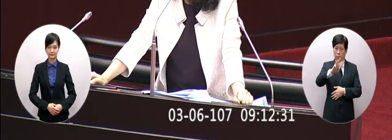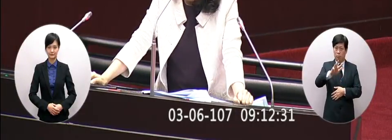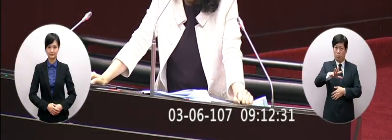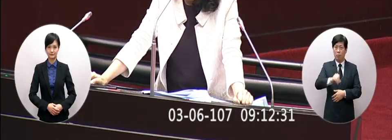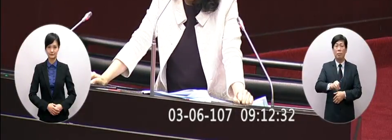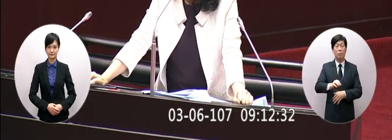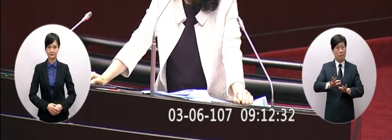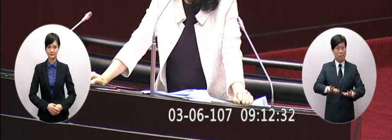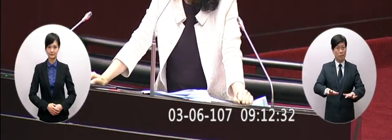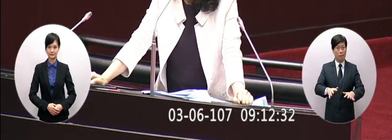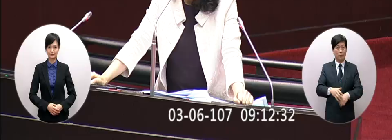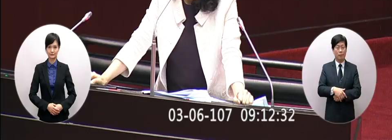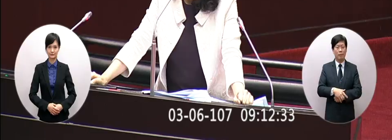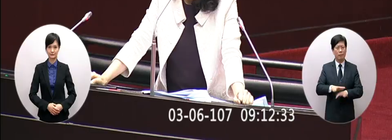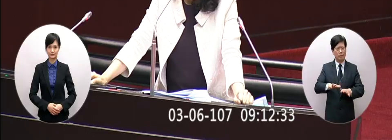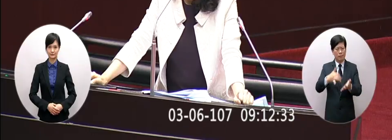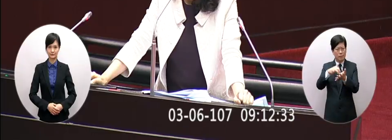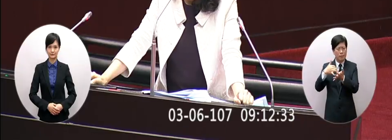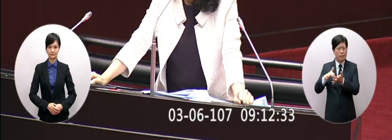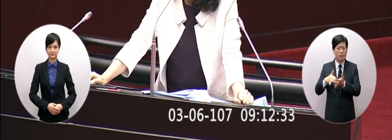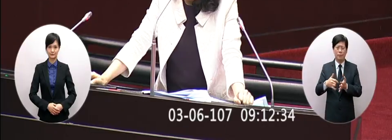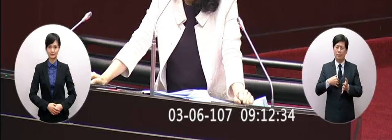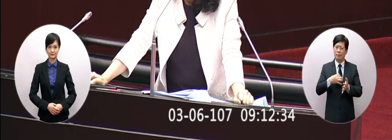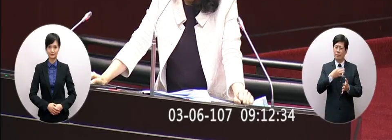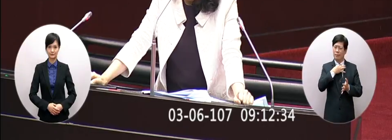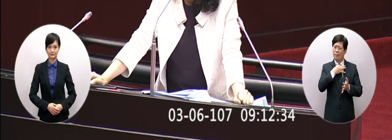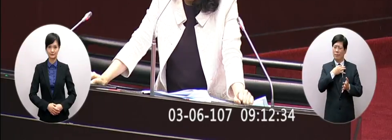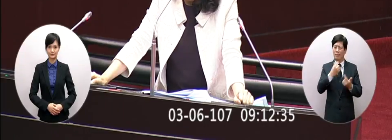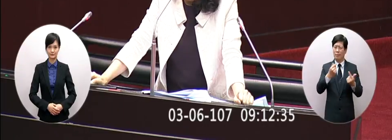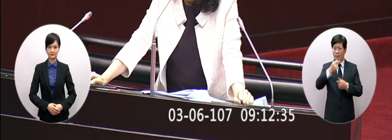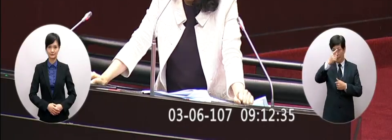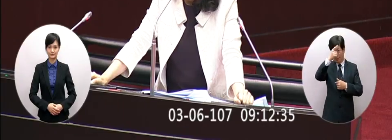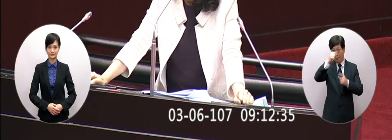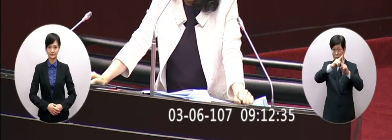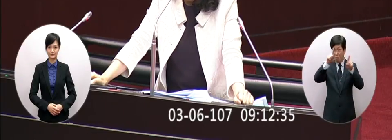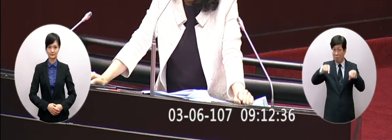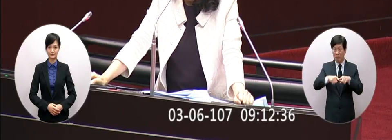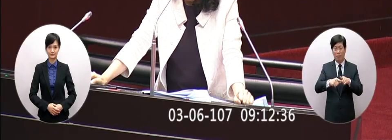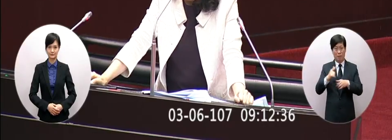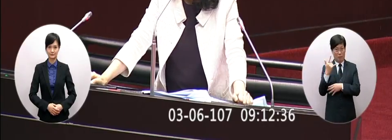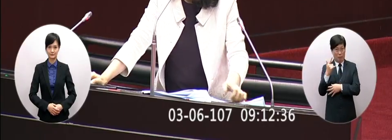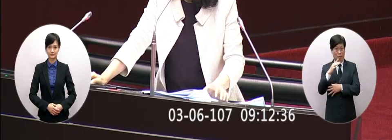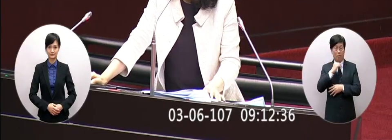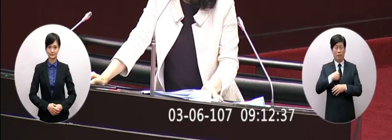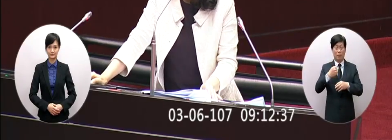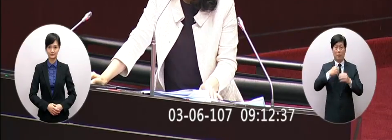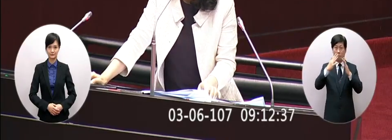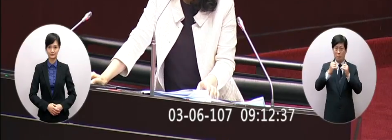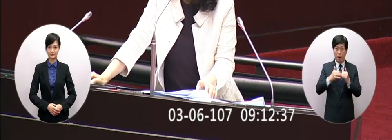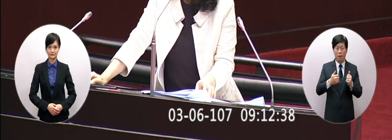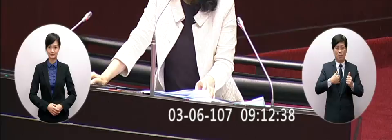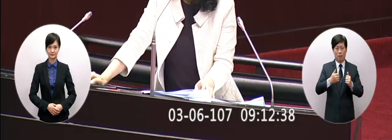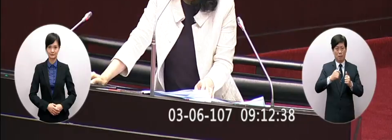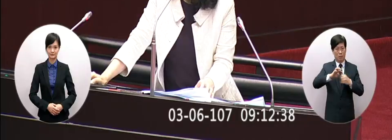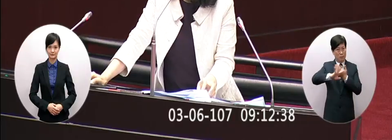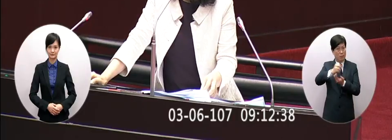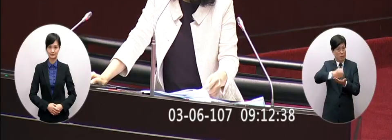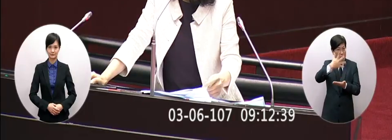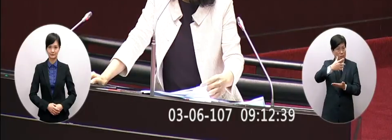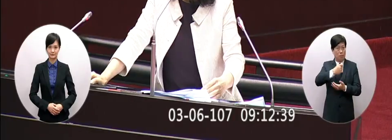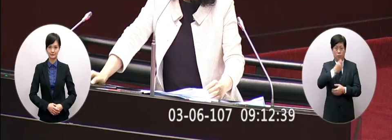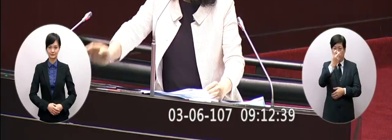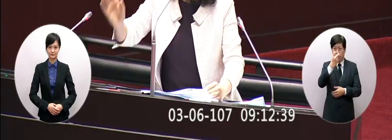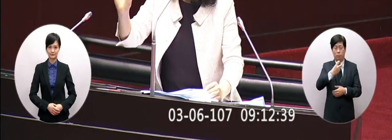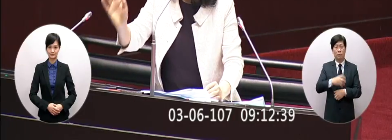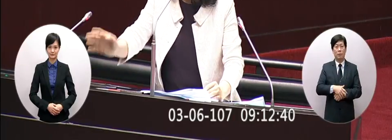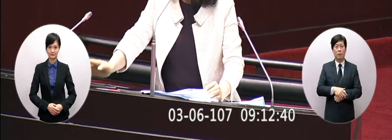嘛，但是以目前来说，我们还有一些黄单的部分都在拆解，还有其他的大楼，所